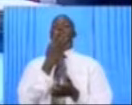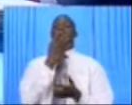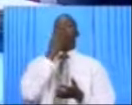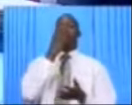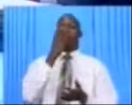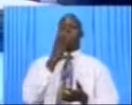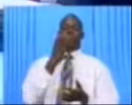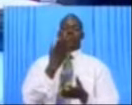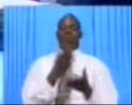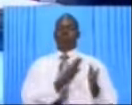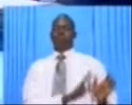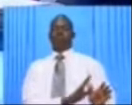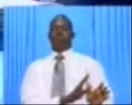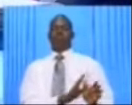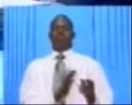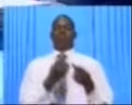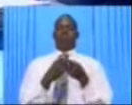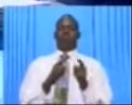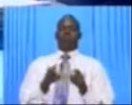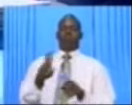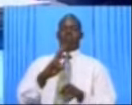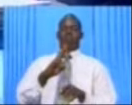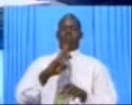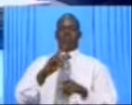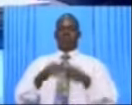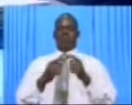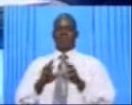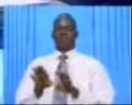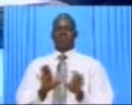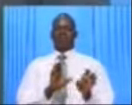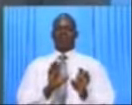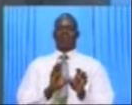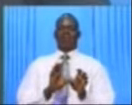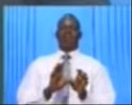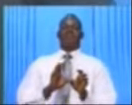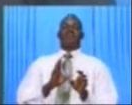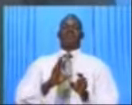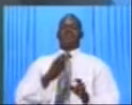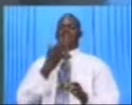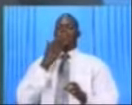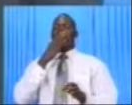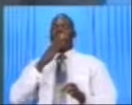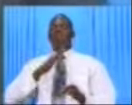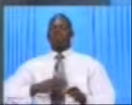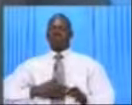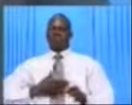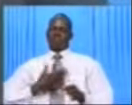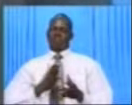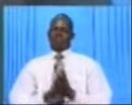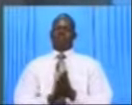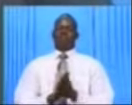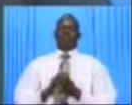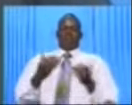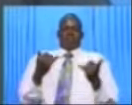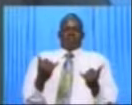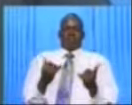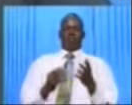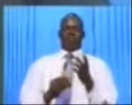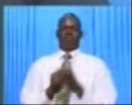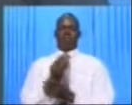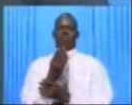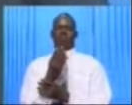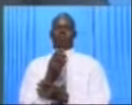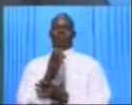faire des mécontents du côté, par exemple, de la Sonabel? Ah non, bien au contraire, parce que je pense qu'effectivement, actuellement, la croissance